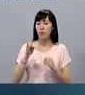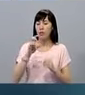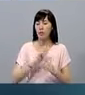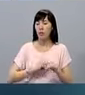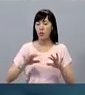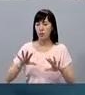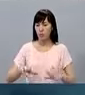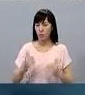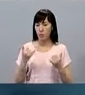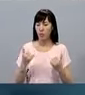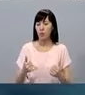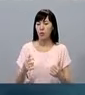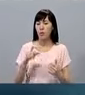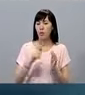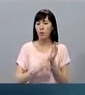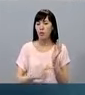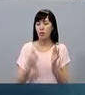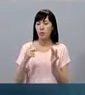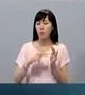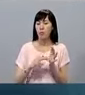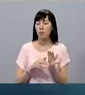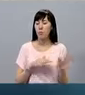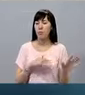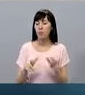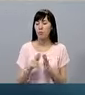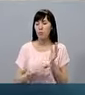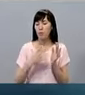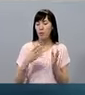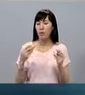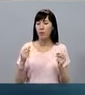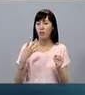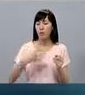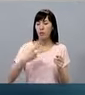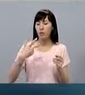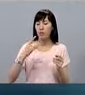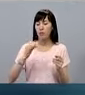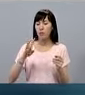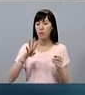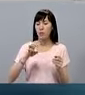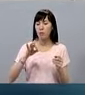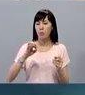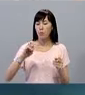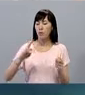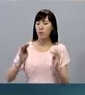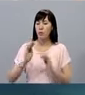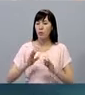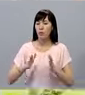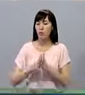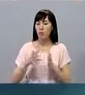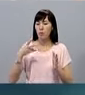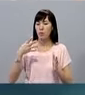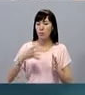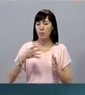на сегодня из 171 проекта реализовано 75 на сумму 43 миллиарда 400 миллионов тенге с созданием более 4 тысяч